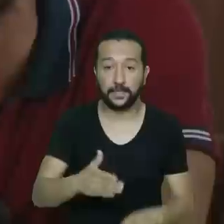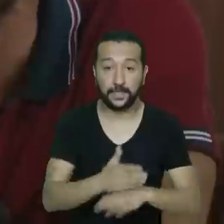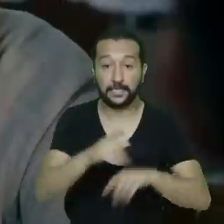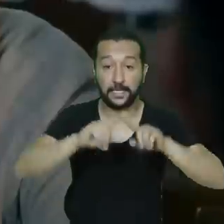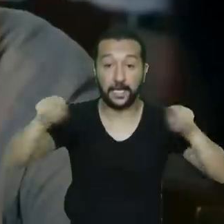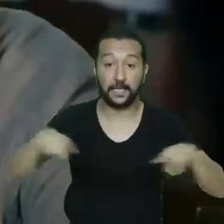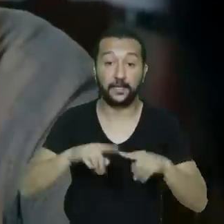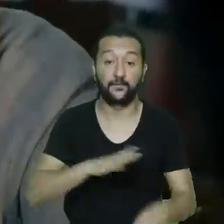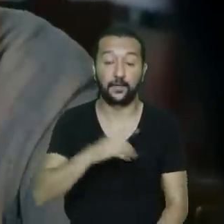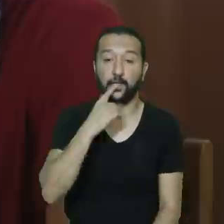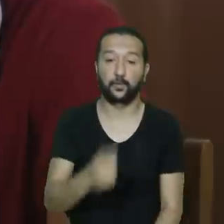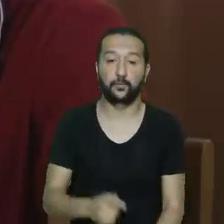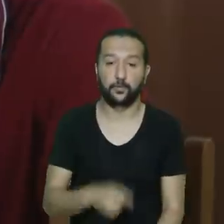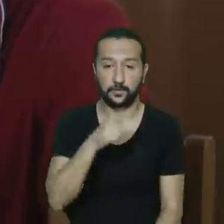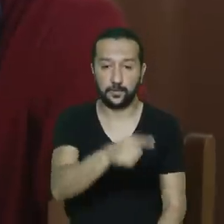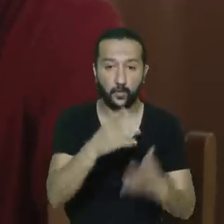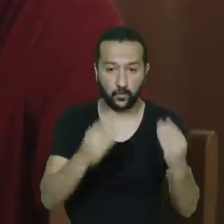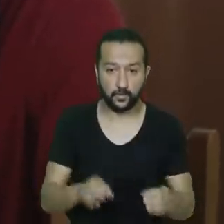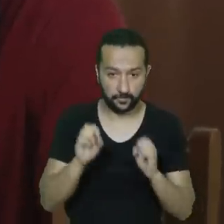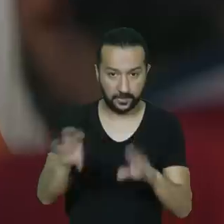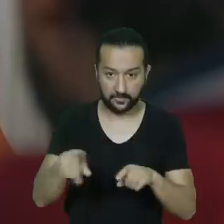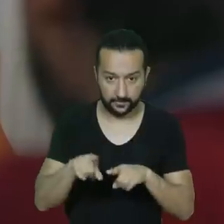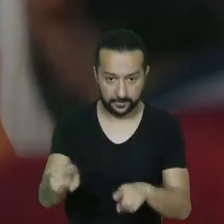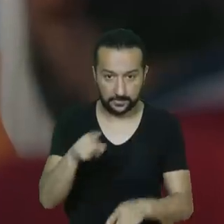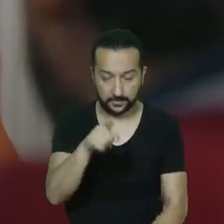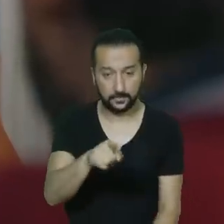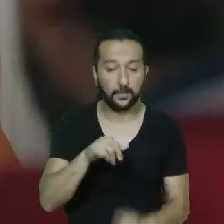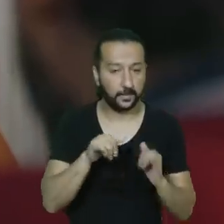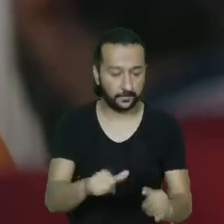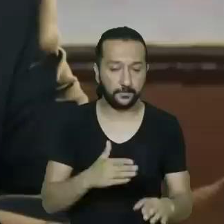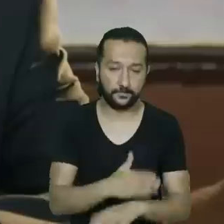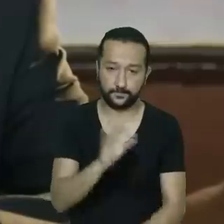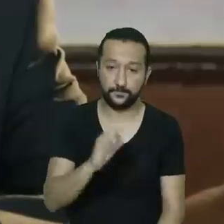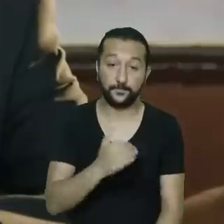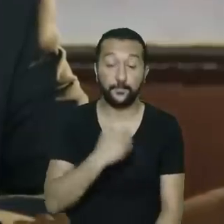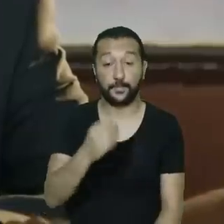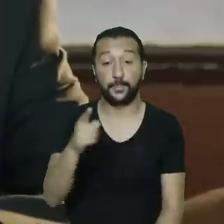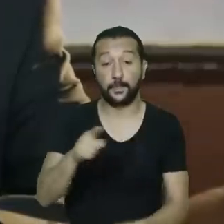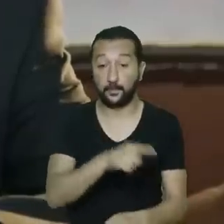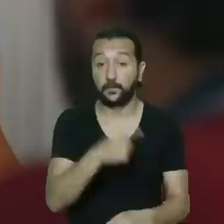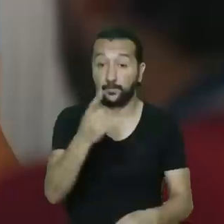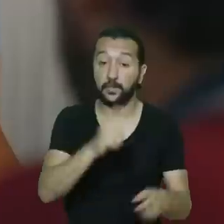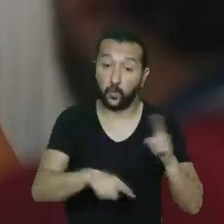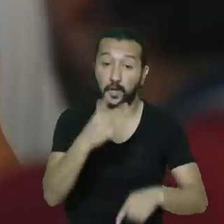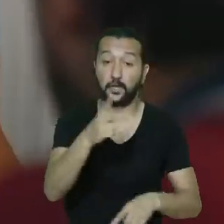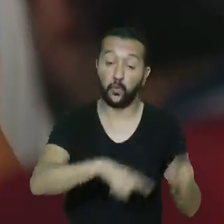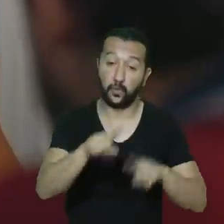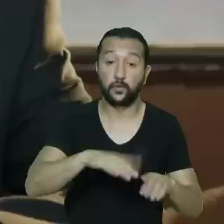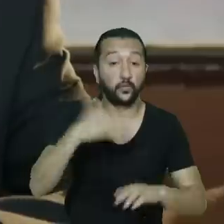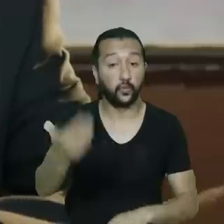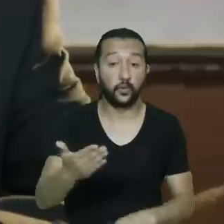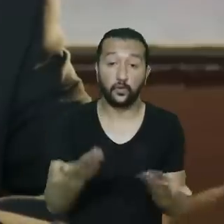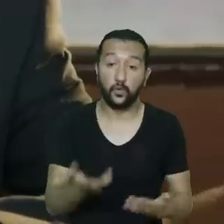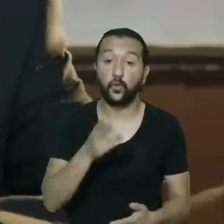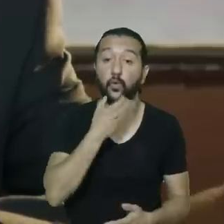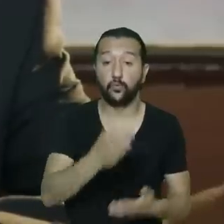harita var diyorum. Sen olsan bırakır mısın peşini? Aynen. Lan İsmail bir oyala iki oyala.